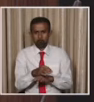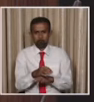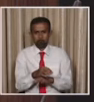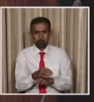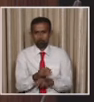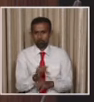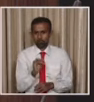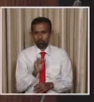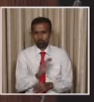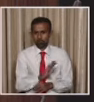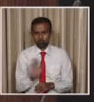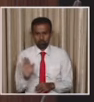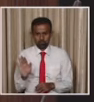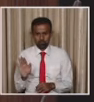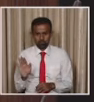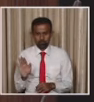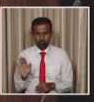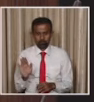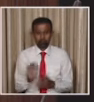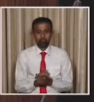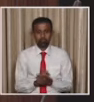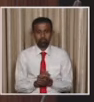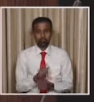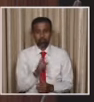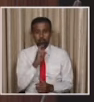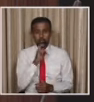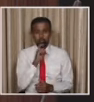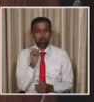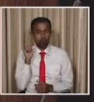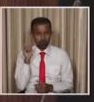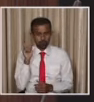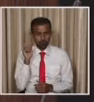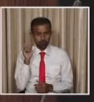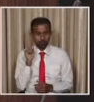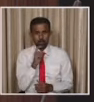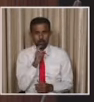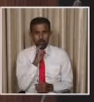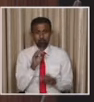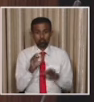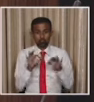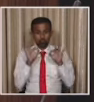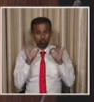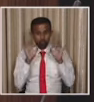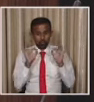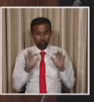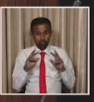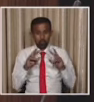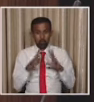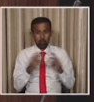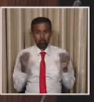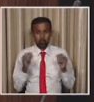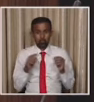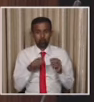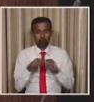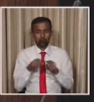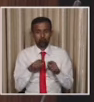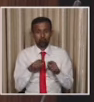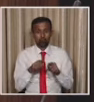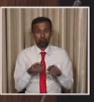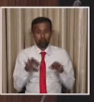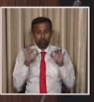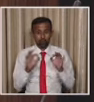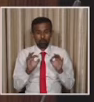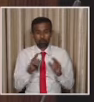නැහැ. ඇත්තටම අර අධිකරණයේ තියෙනවා නඩුව හරියට විසඳන්න ඕන වගේම